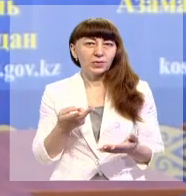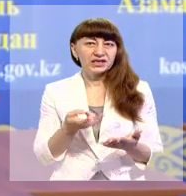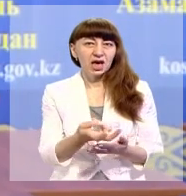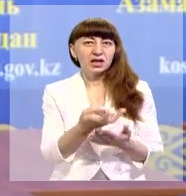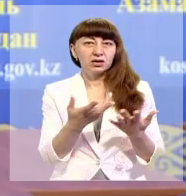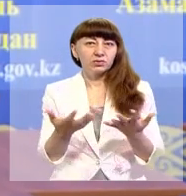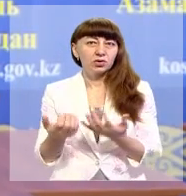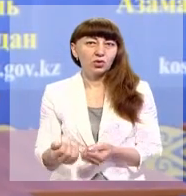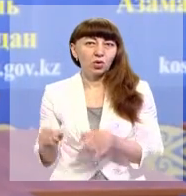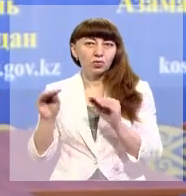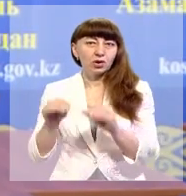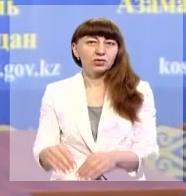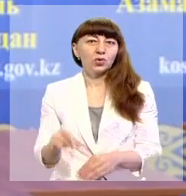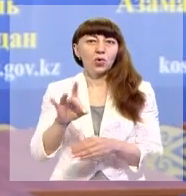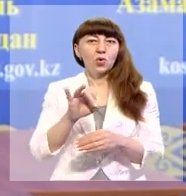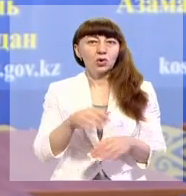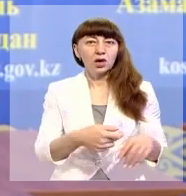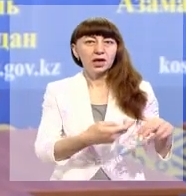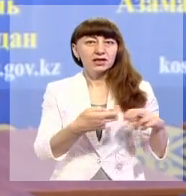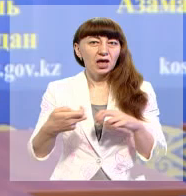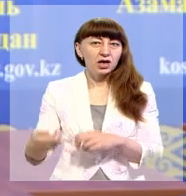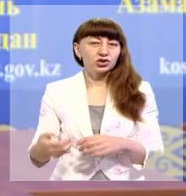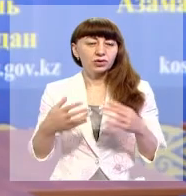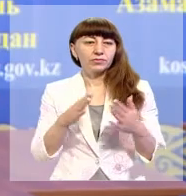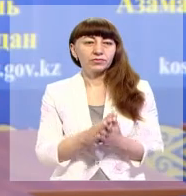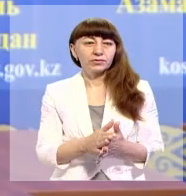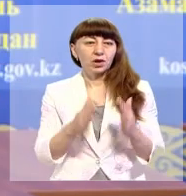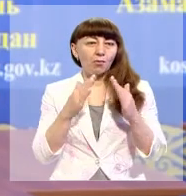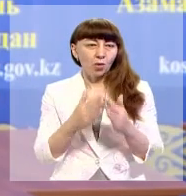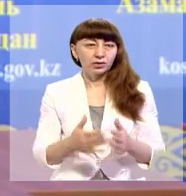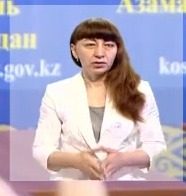Содан енді бил құтыламыз деп ойып, мынаны тағы да созып кет, тағы қорқып отырмыз.